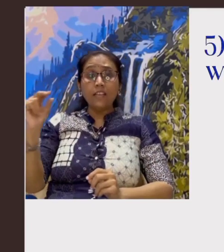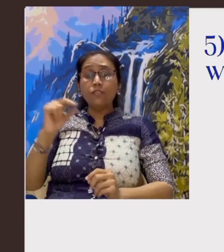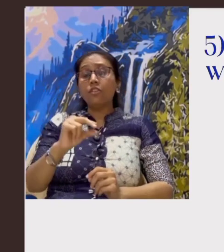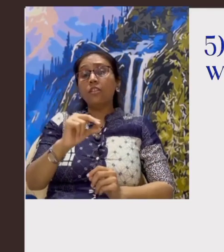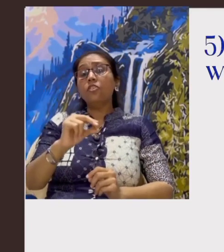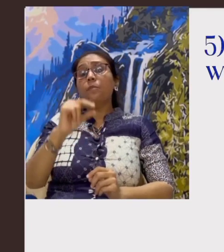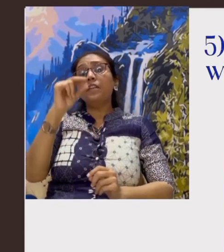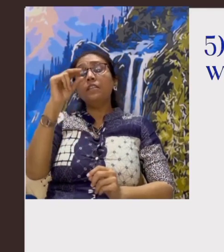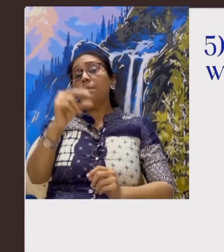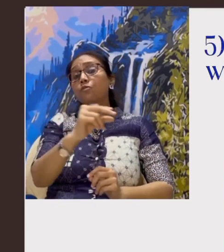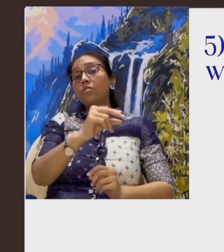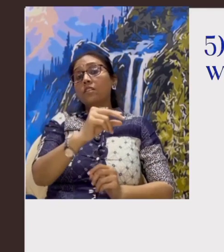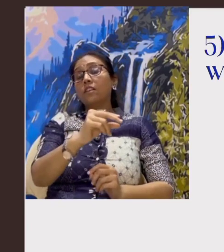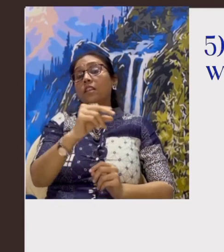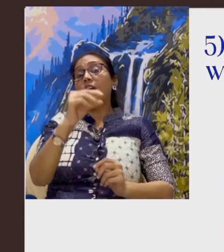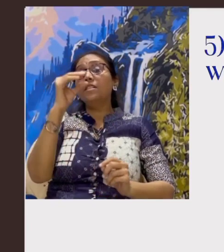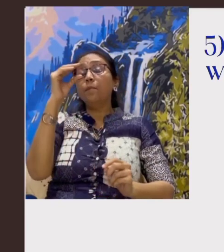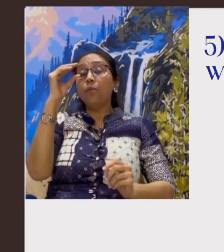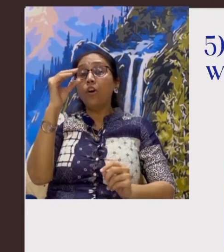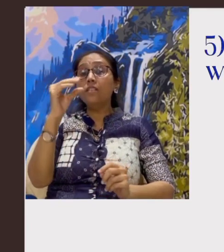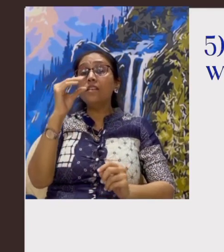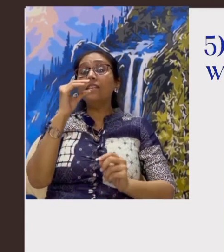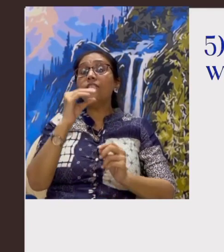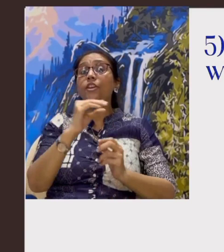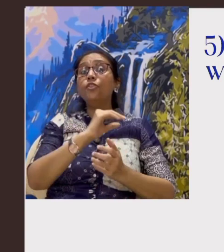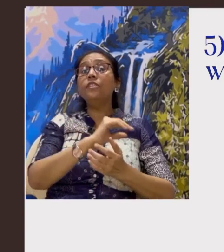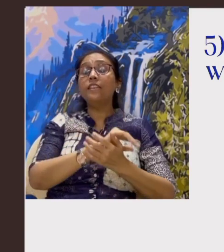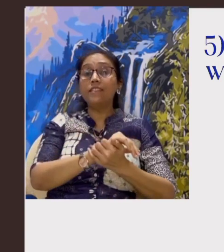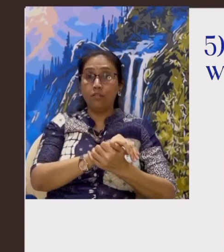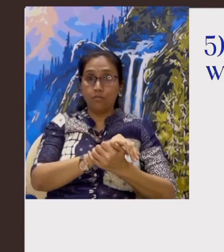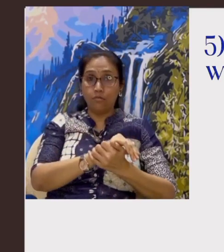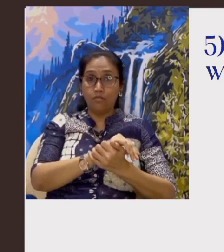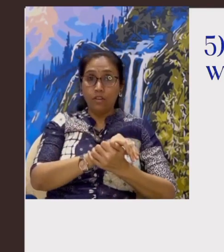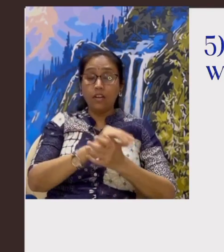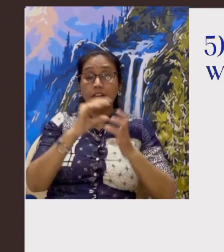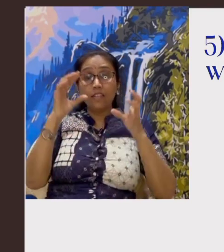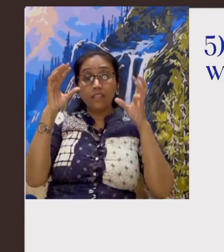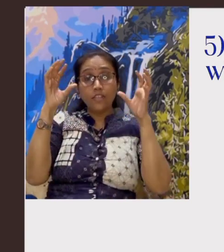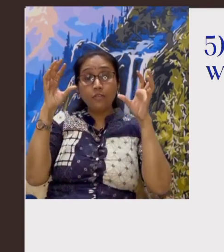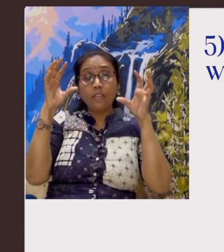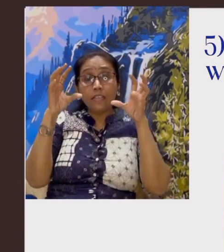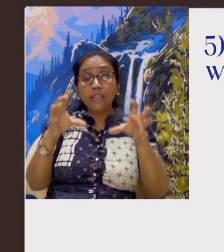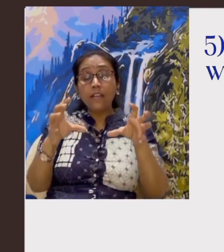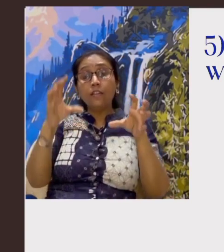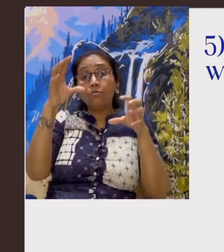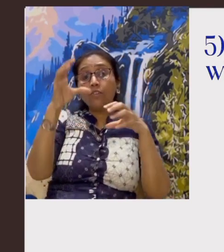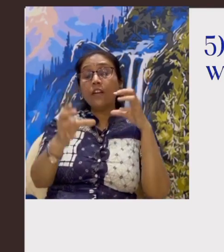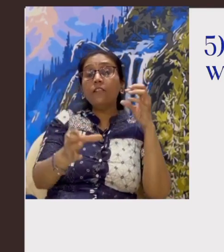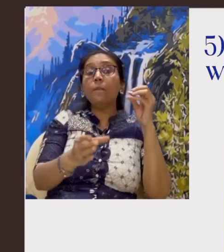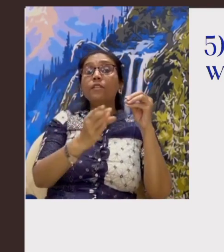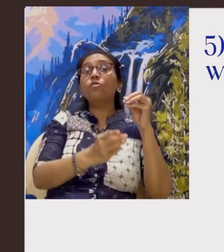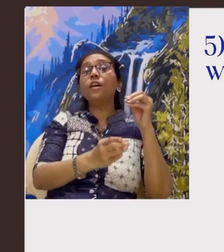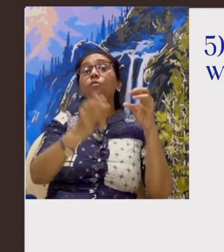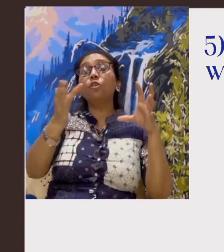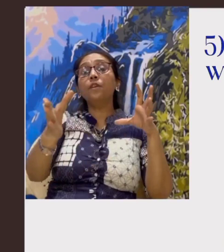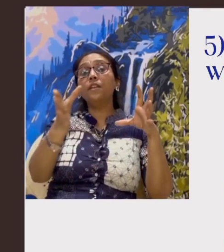वाली डॉक्ट्रिन गवर्नमेंट तब यूज कर सकता है जब बहुत ज्यादा जेन्युइन रीजन हो। अगर देर इज ए जेन्युइन नीड तो ही गवर्नमेंट